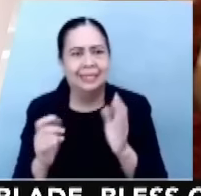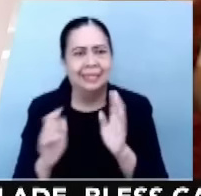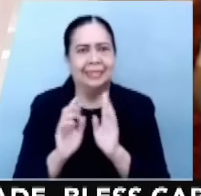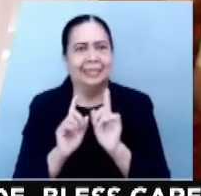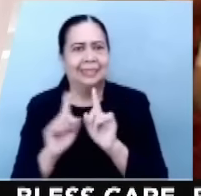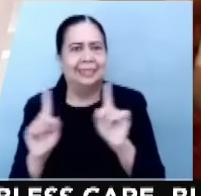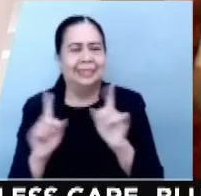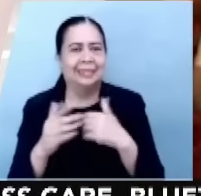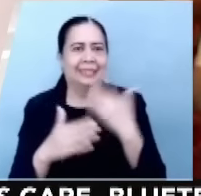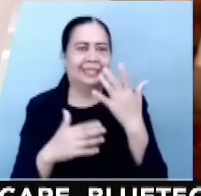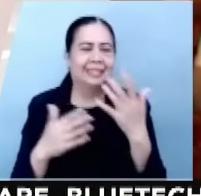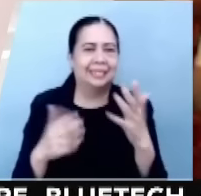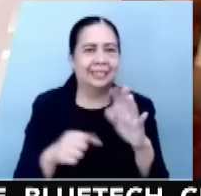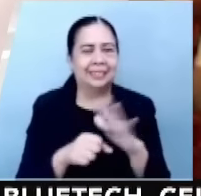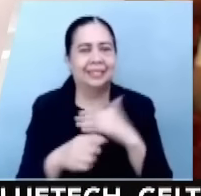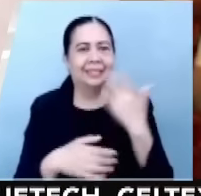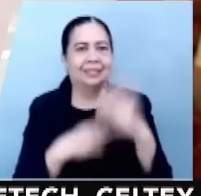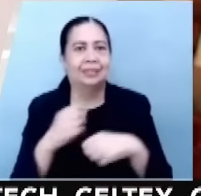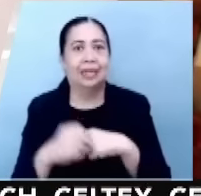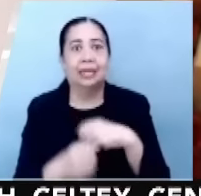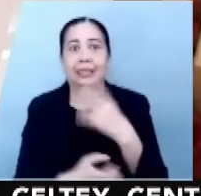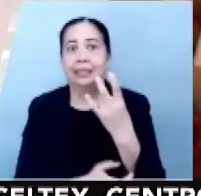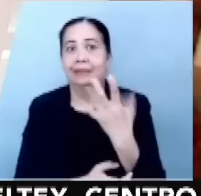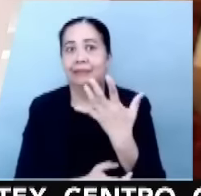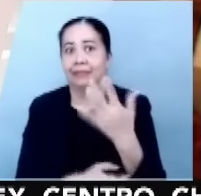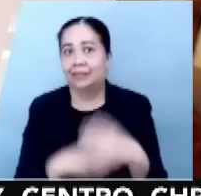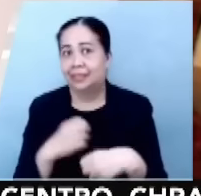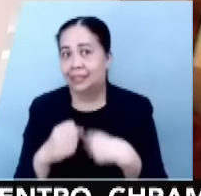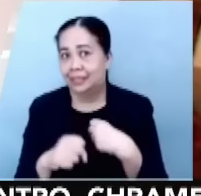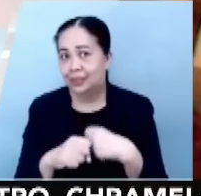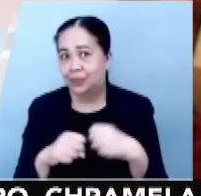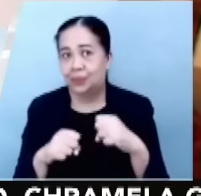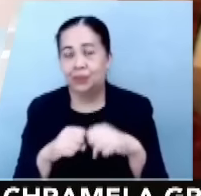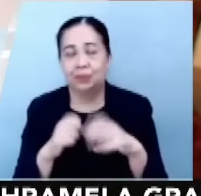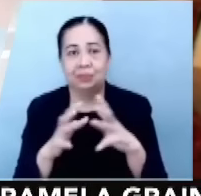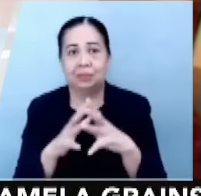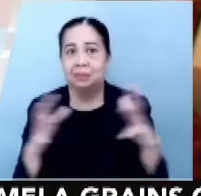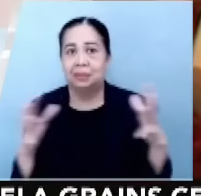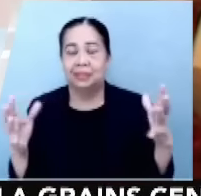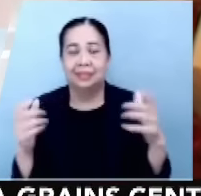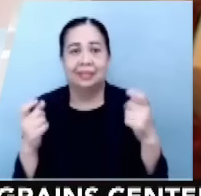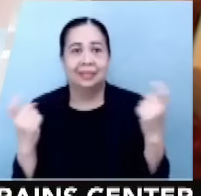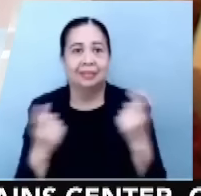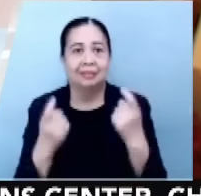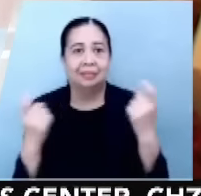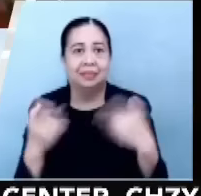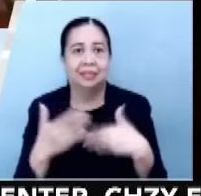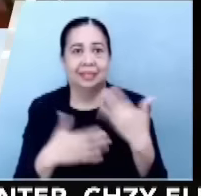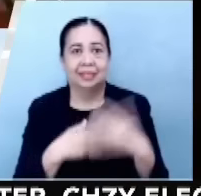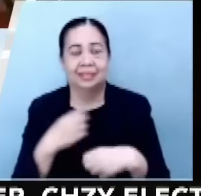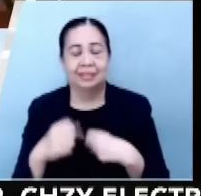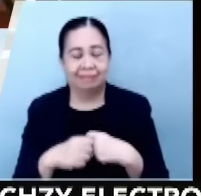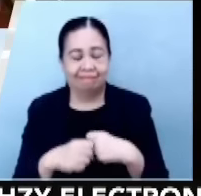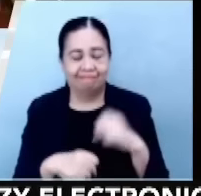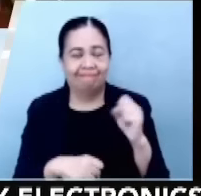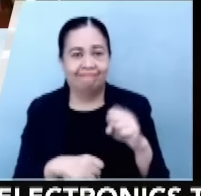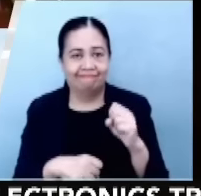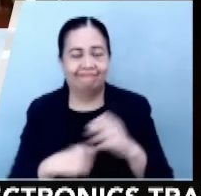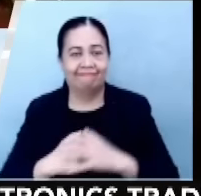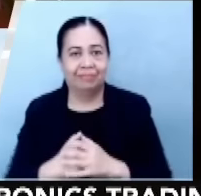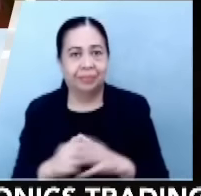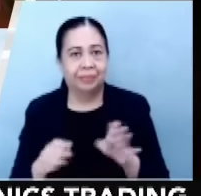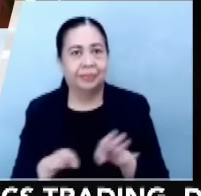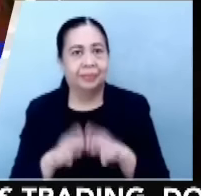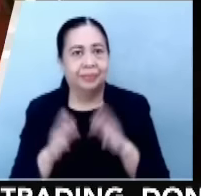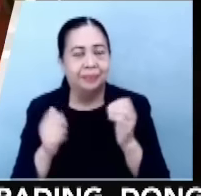will be our 75th year, so it's going to be a big celebration it's next year. It's going to be bigger than this Of course! Kasabay ng mega